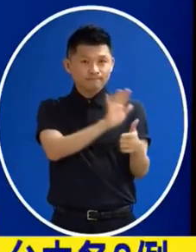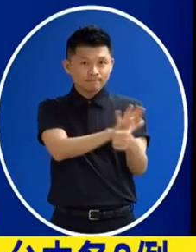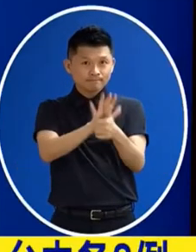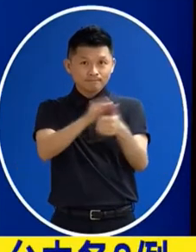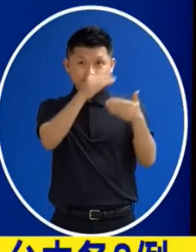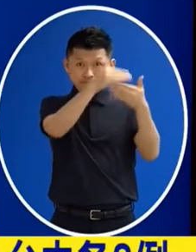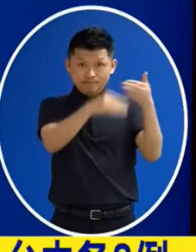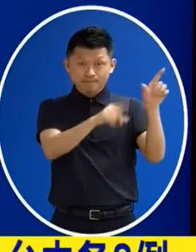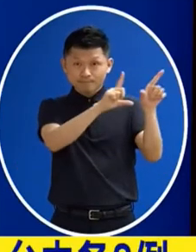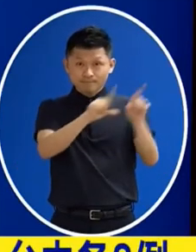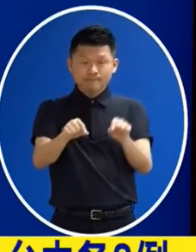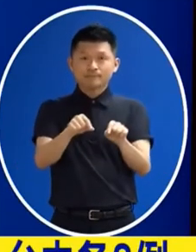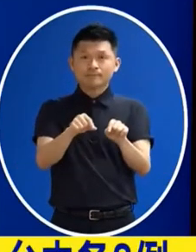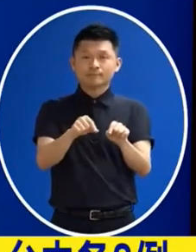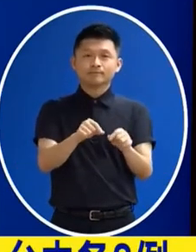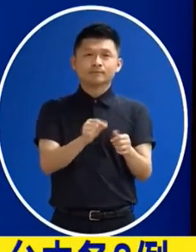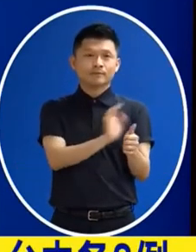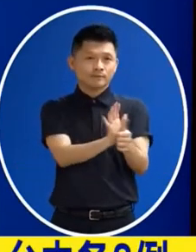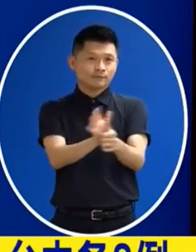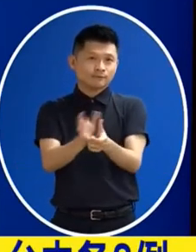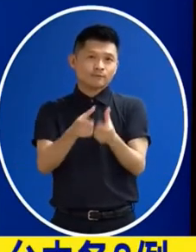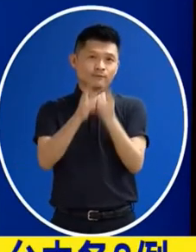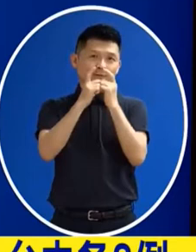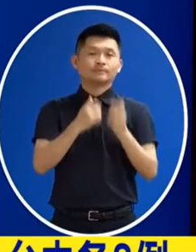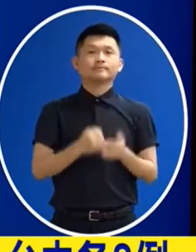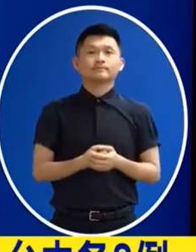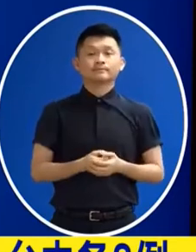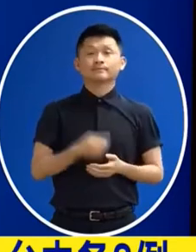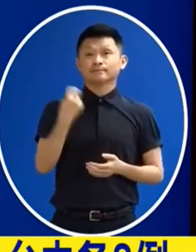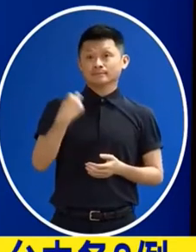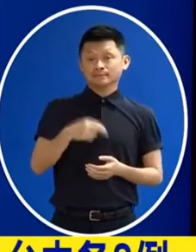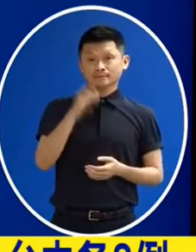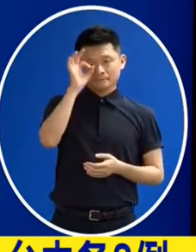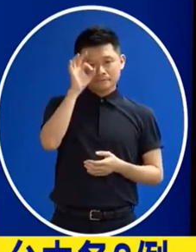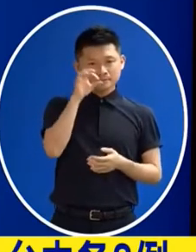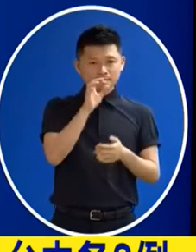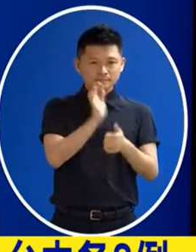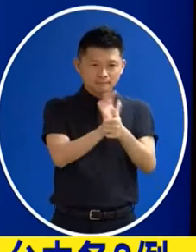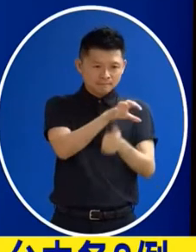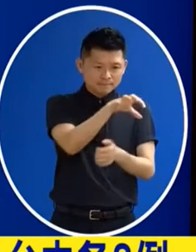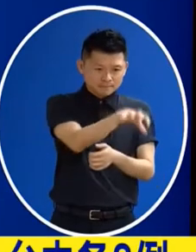引来辅导机构来提供相关的服务，那也可以视机构